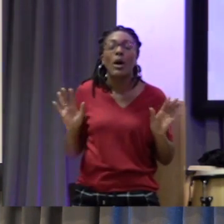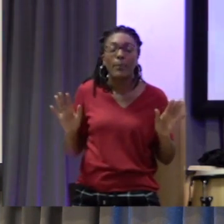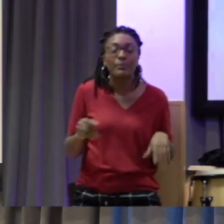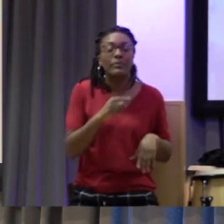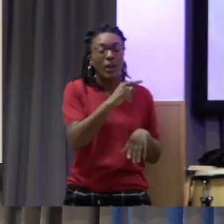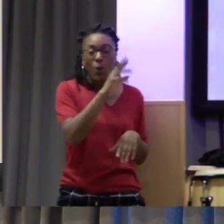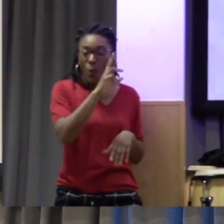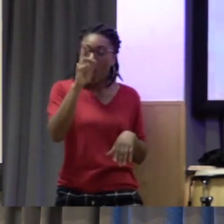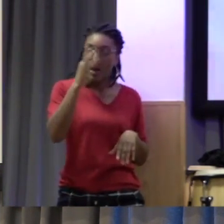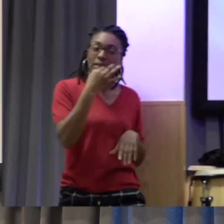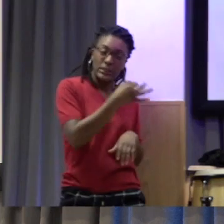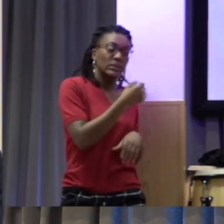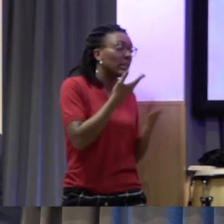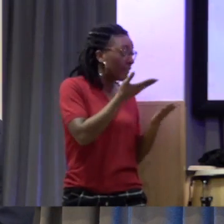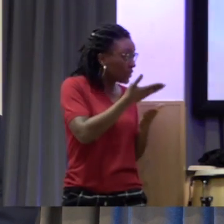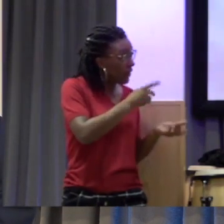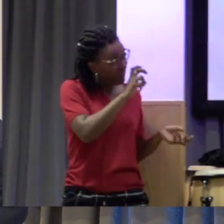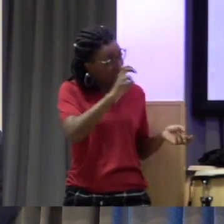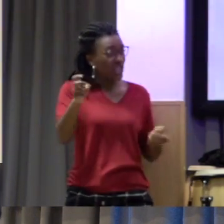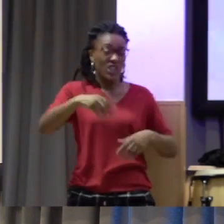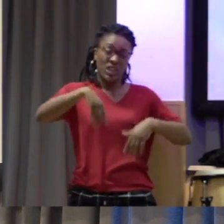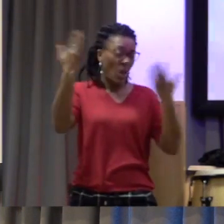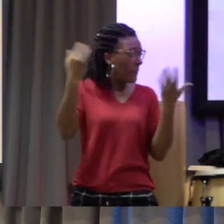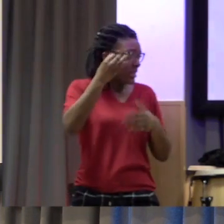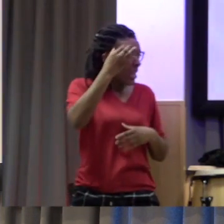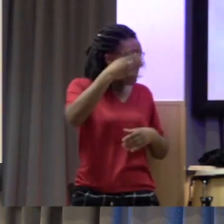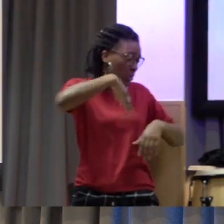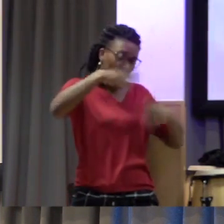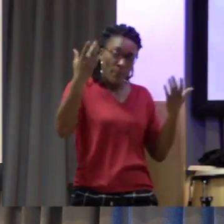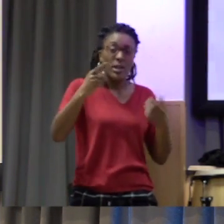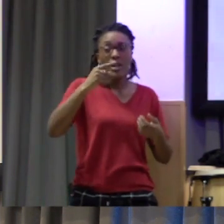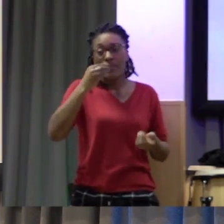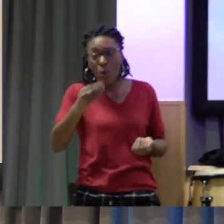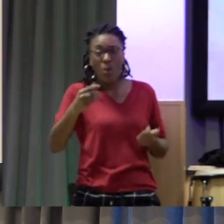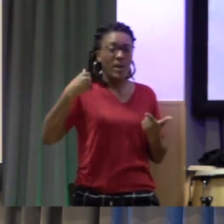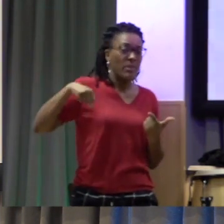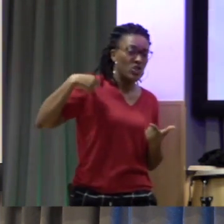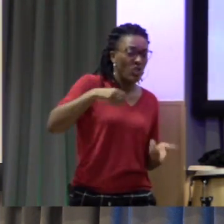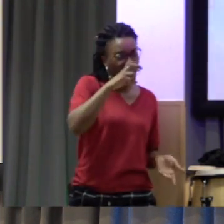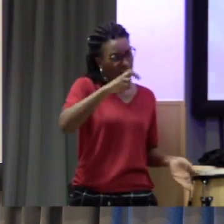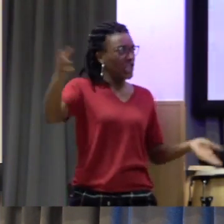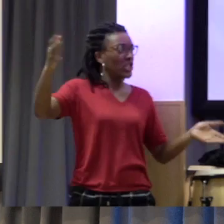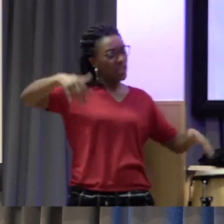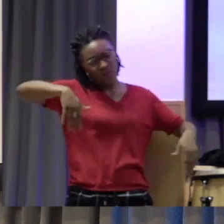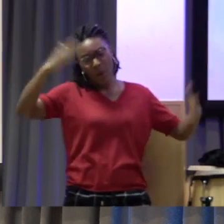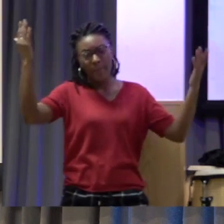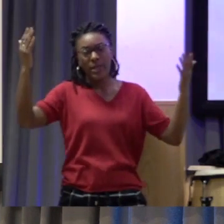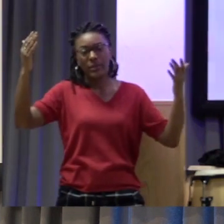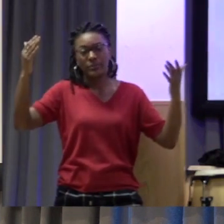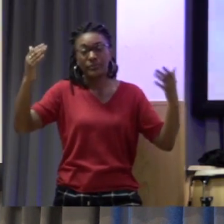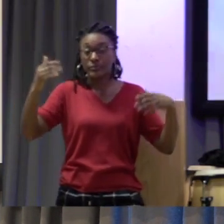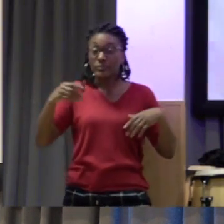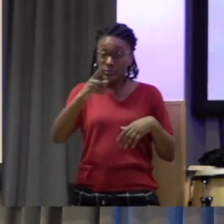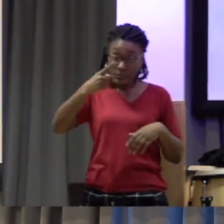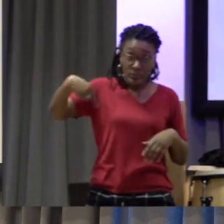rues et ils ont ramassé tous ceux qu'ils ont trouvés bons et méchants. Vous pouvez dire ce que vous voulez, hein? On